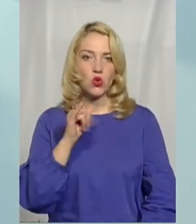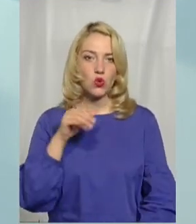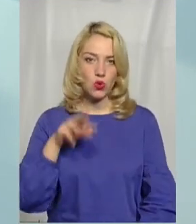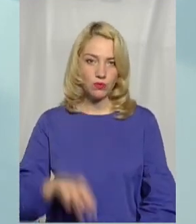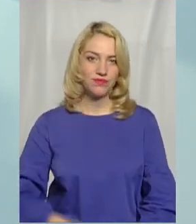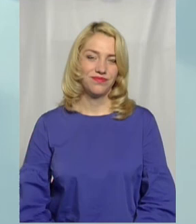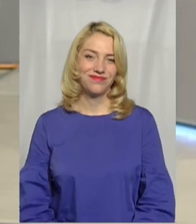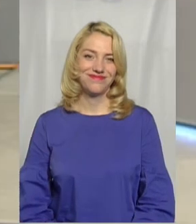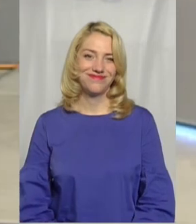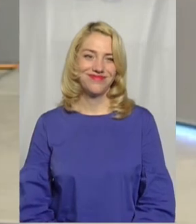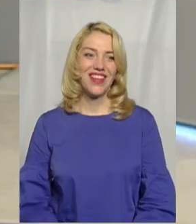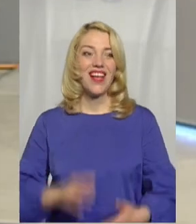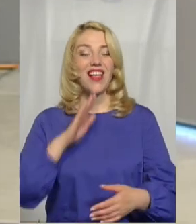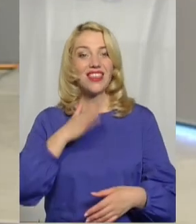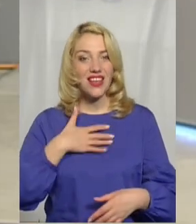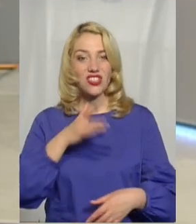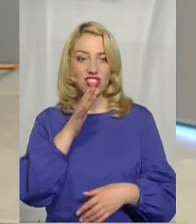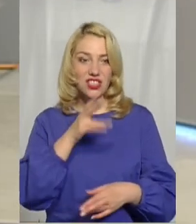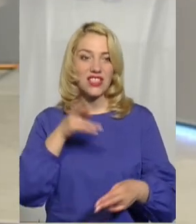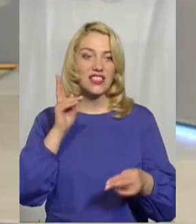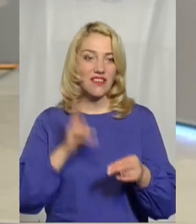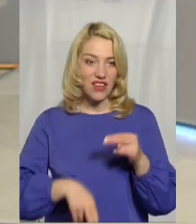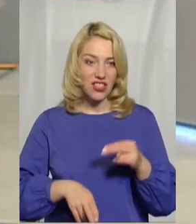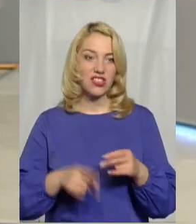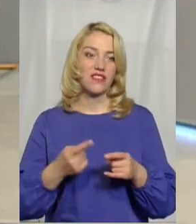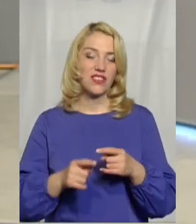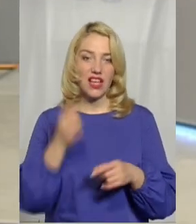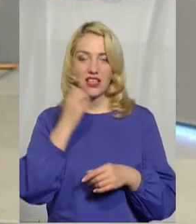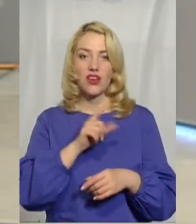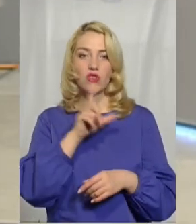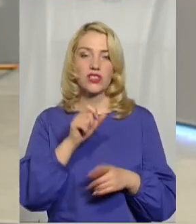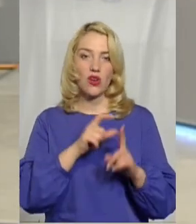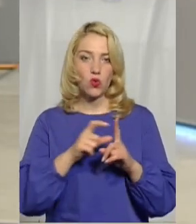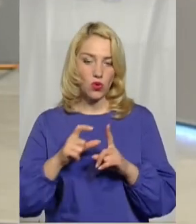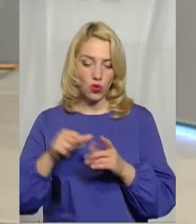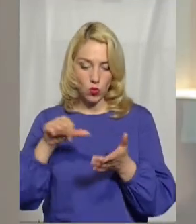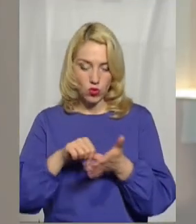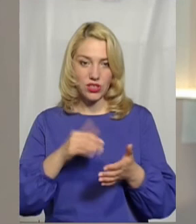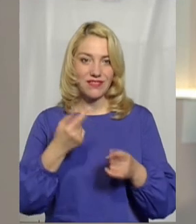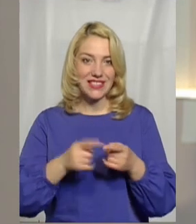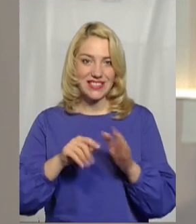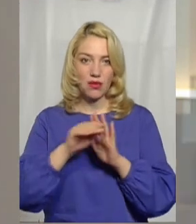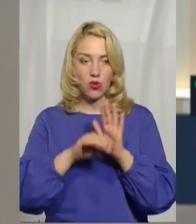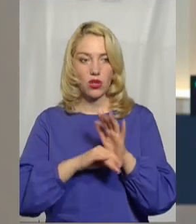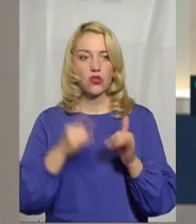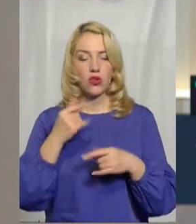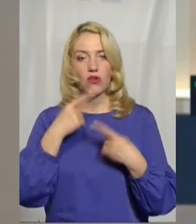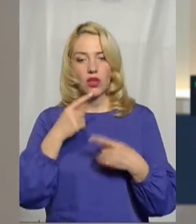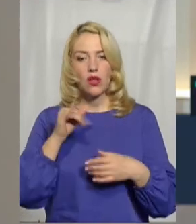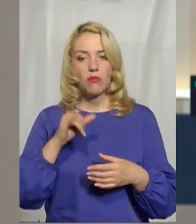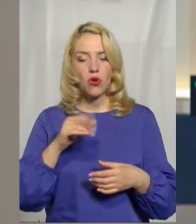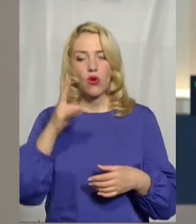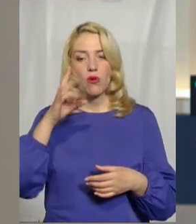Все. Ну, наш час, на жаль, завершився. Дякую вам за участь у програмі. Ми сьогодні говорили про Хмельницький